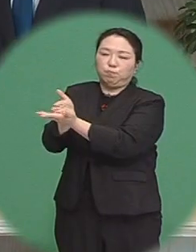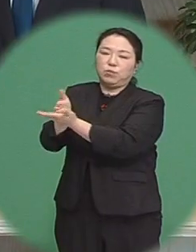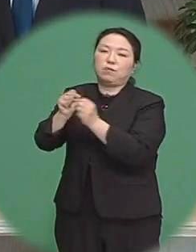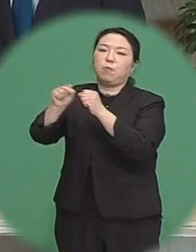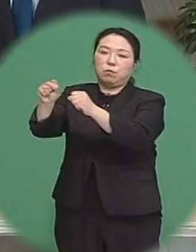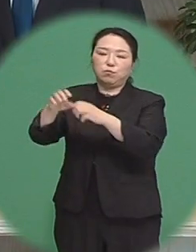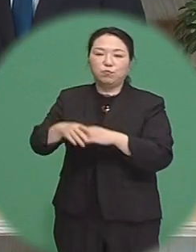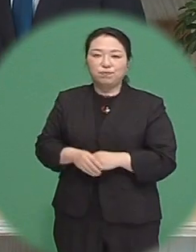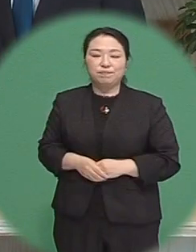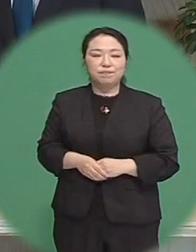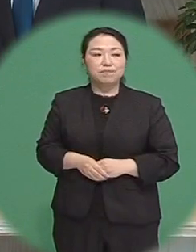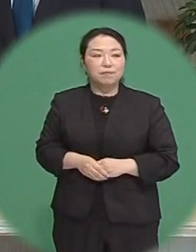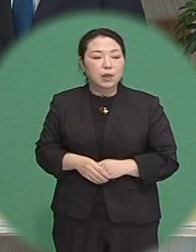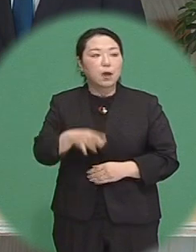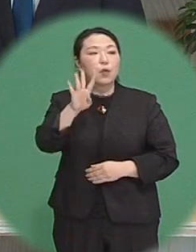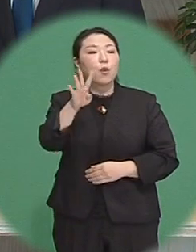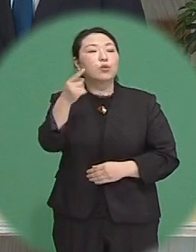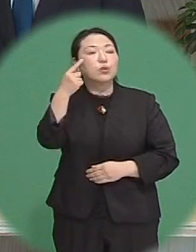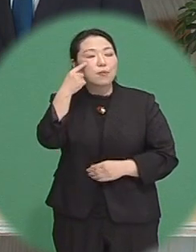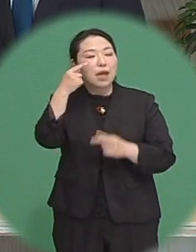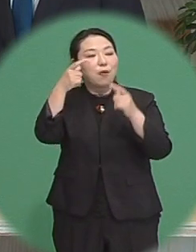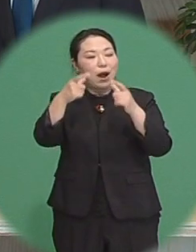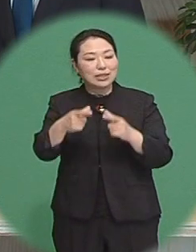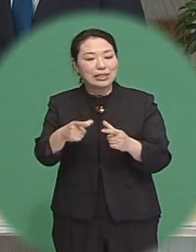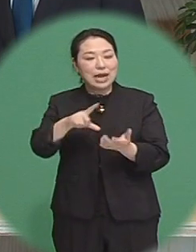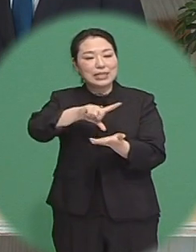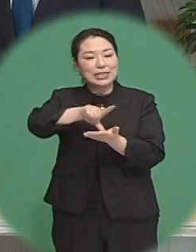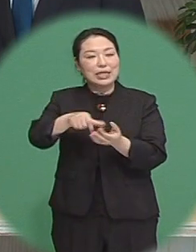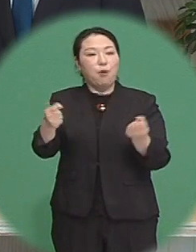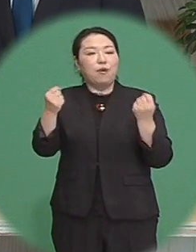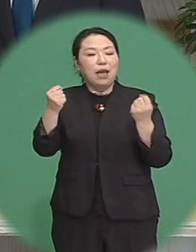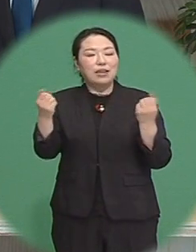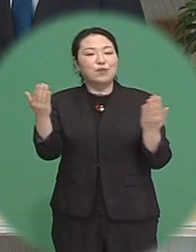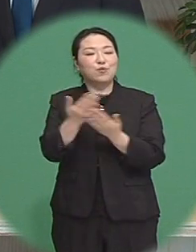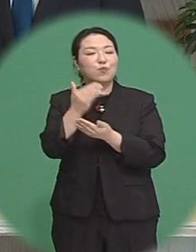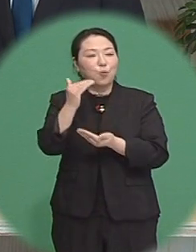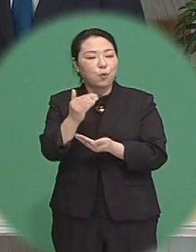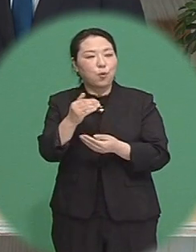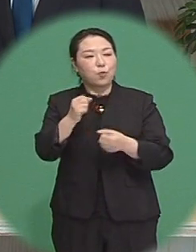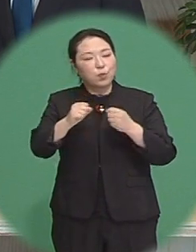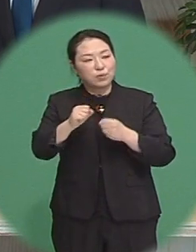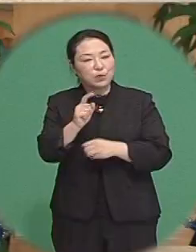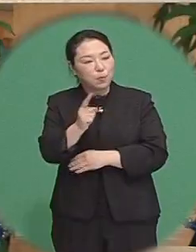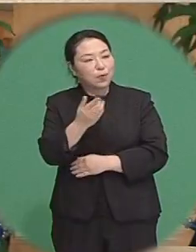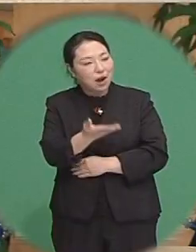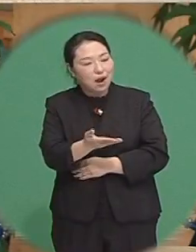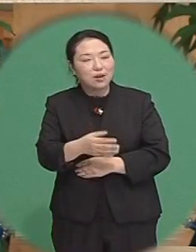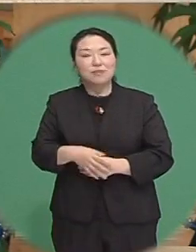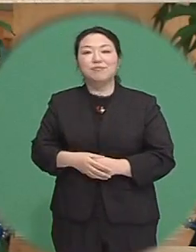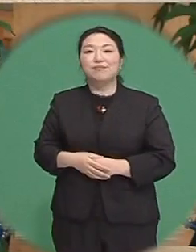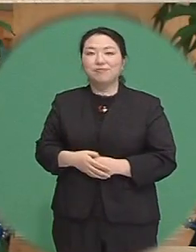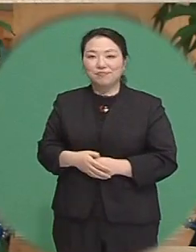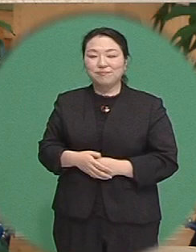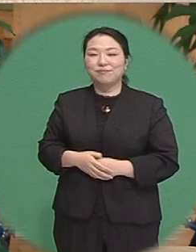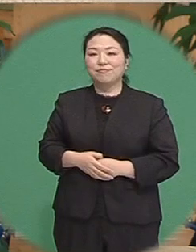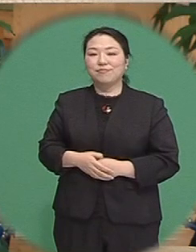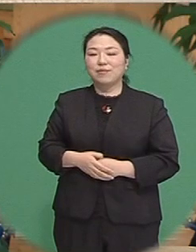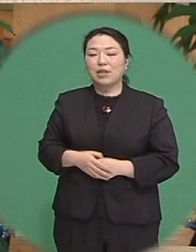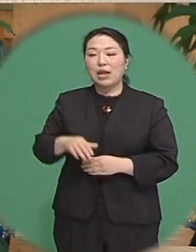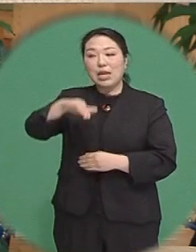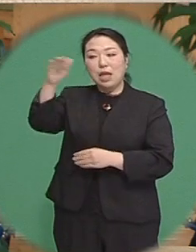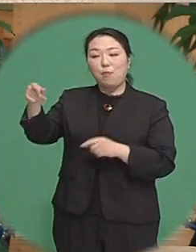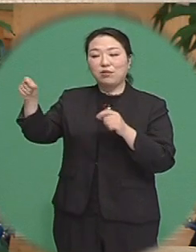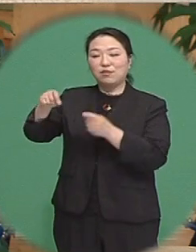さらに4つ目の柱地域を元気にすることの取り組みについてはいかがでしょうかはい中山間